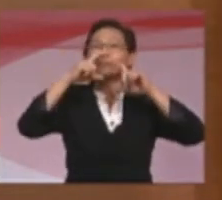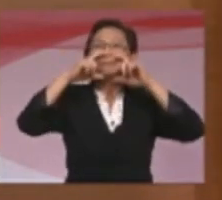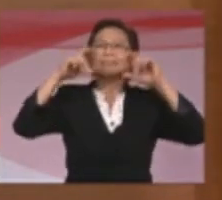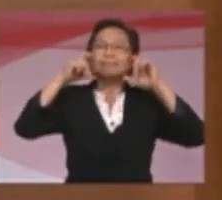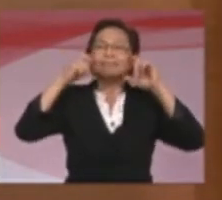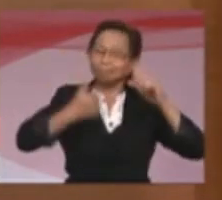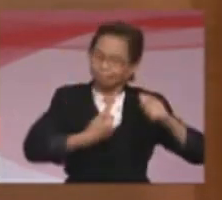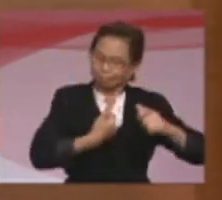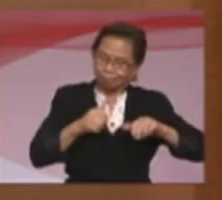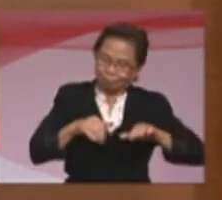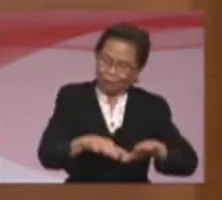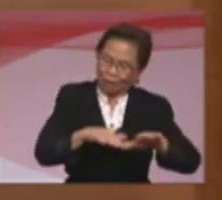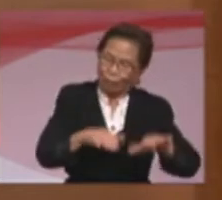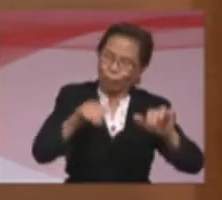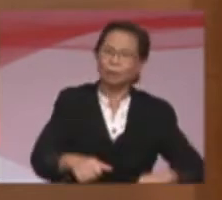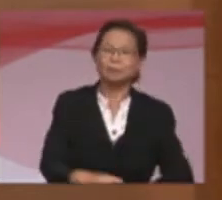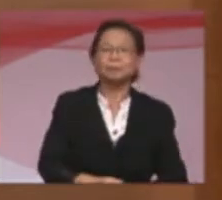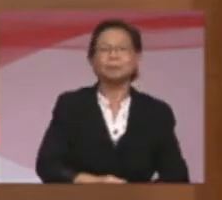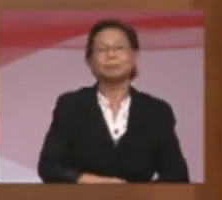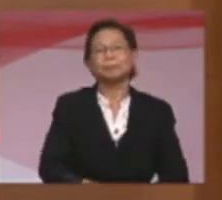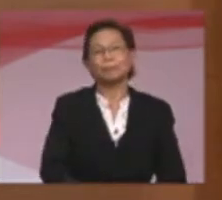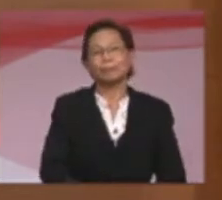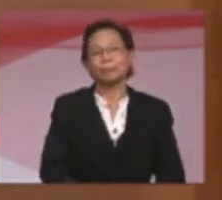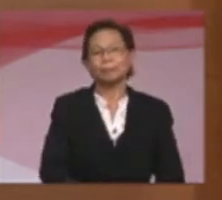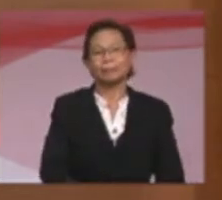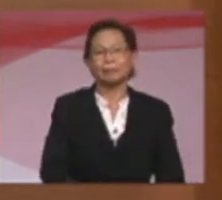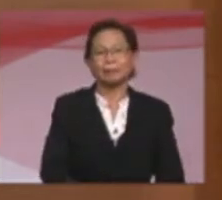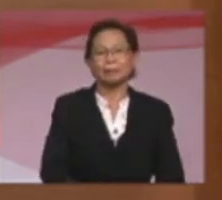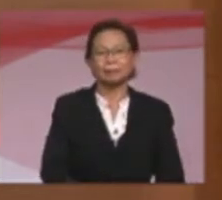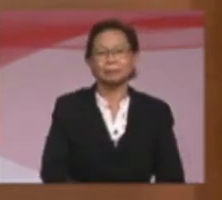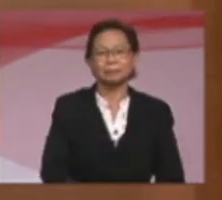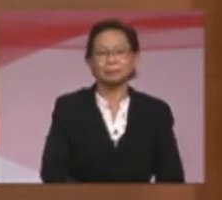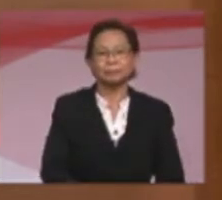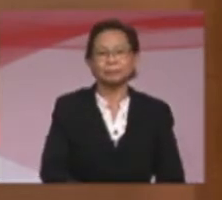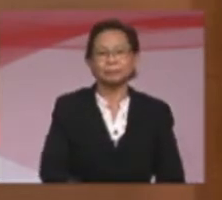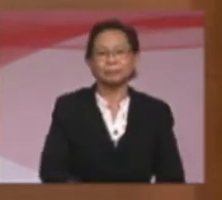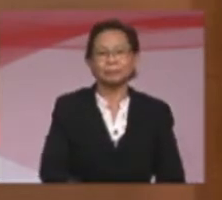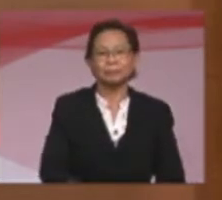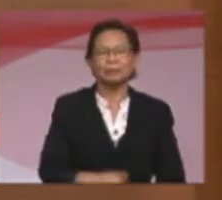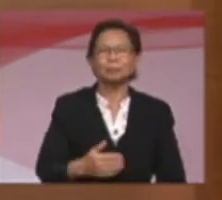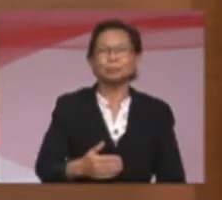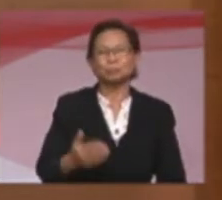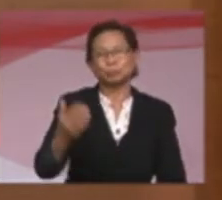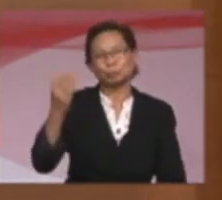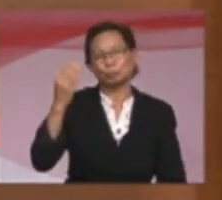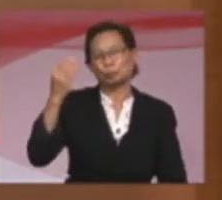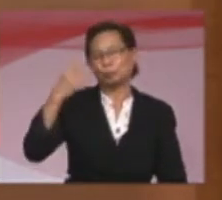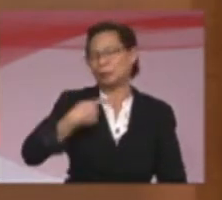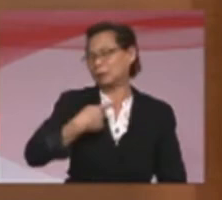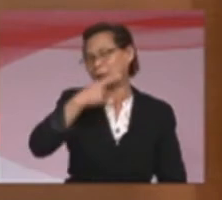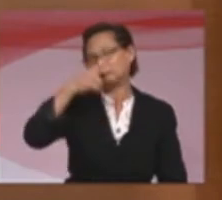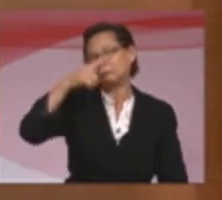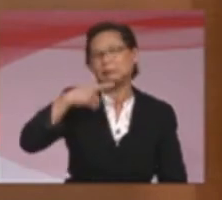Jadi sebenarnya selama ini kita tidak mewajibkan kerana